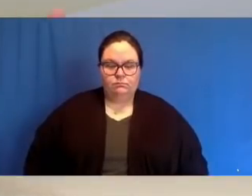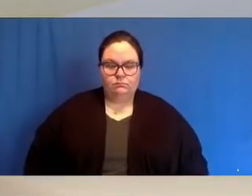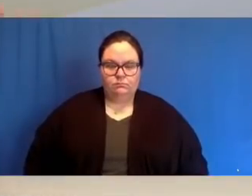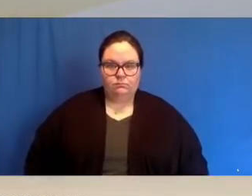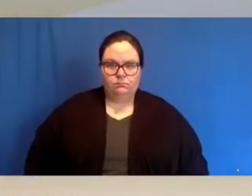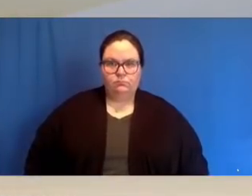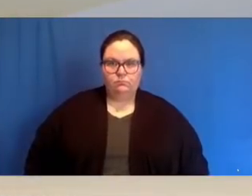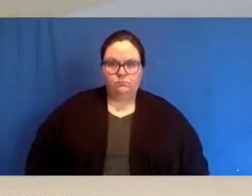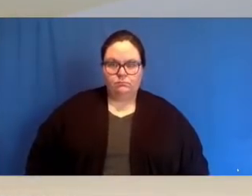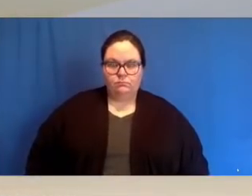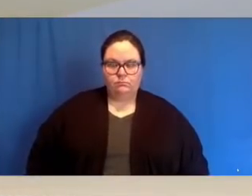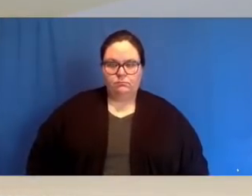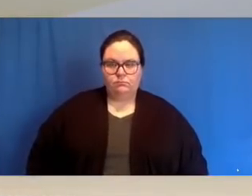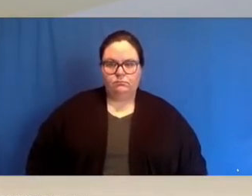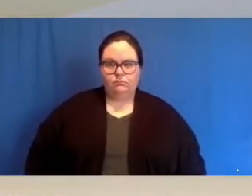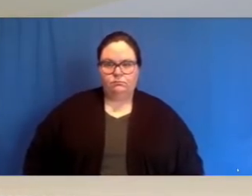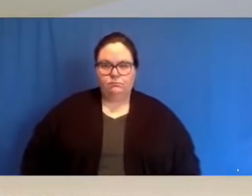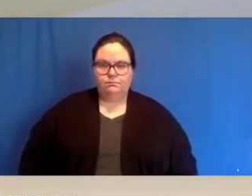entre les tables,